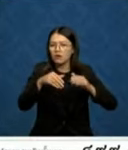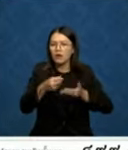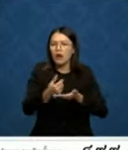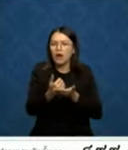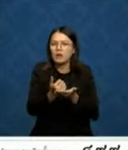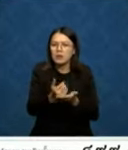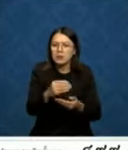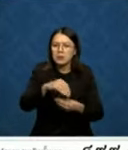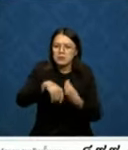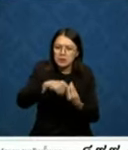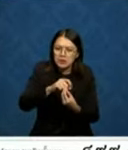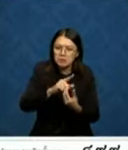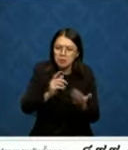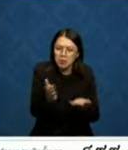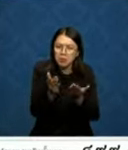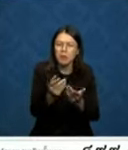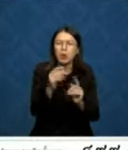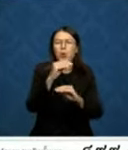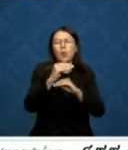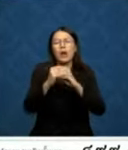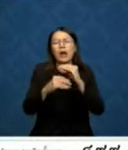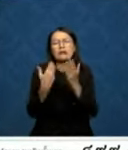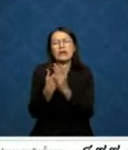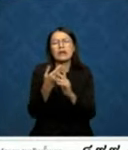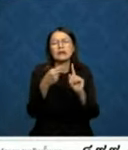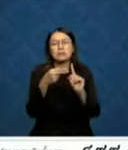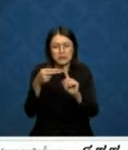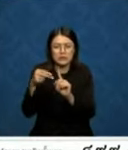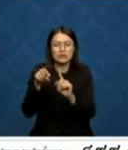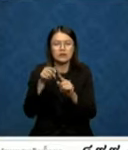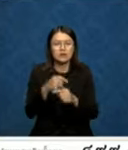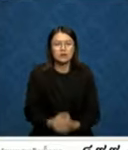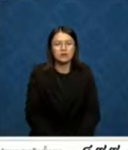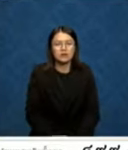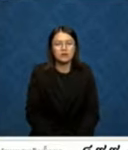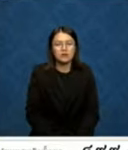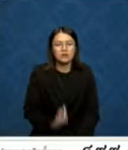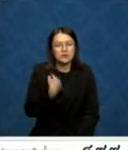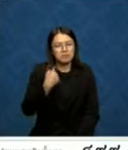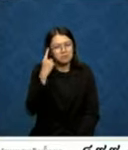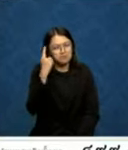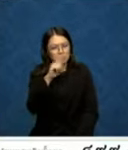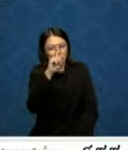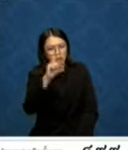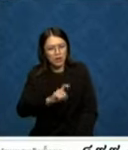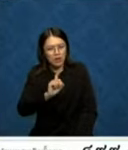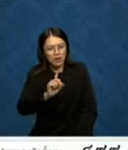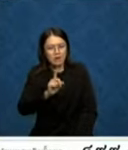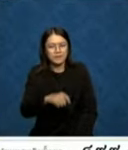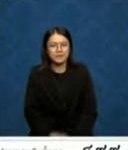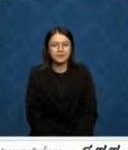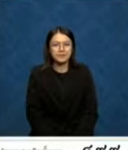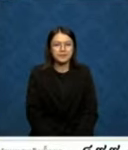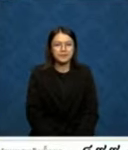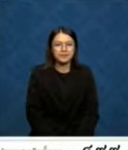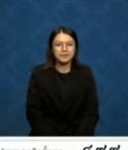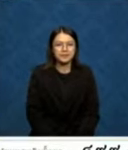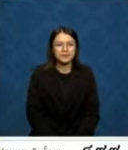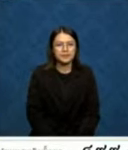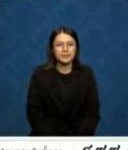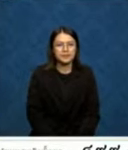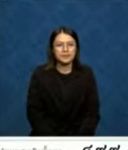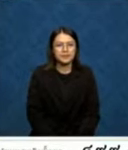ามโครงการดิจิทัลวอลเล็ตที่อยู่ในงบประมาณเพิ่มเติมผมมีข้อสังเกตเบื้องต้นเป็นประเด็นสำคัญว่าแท้